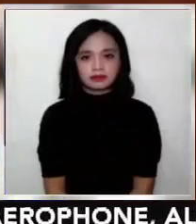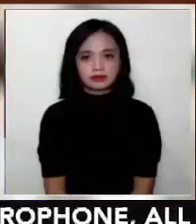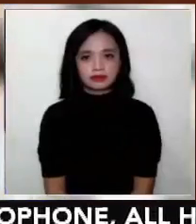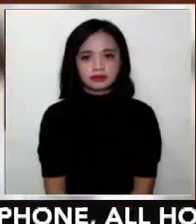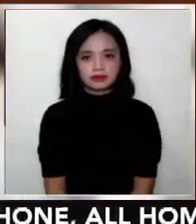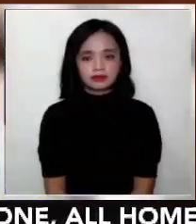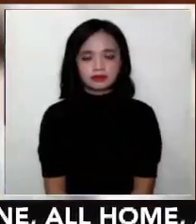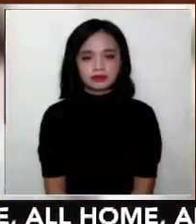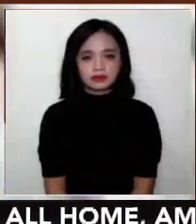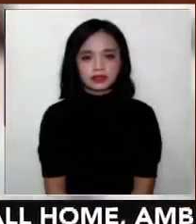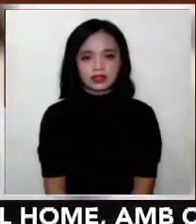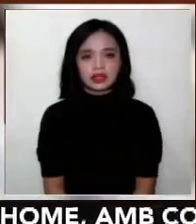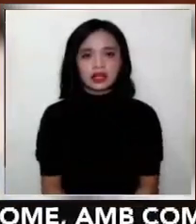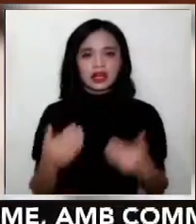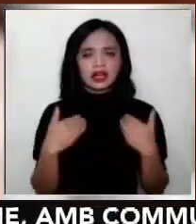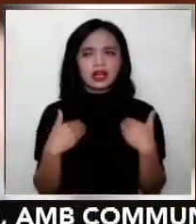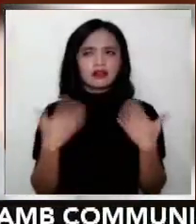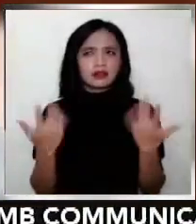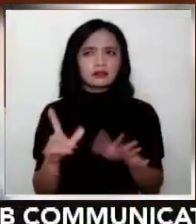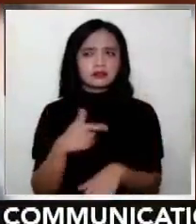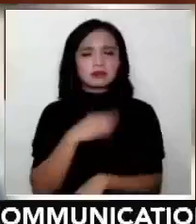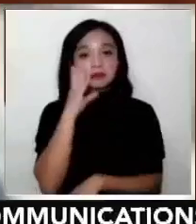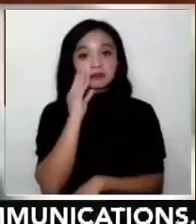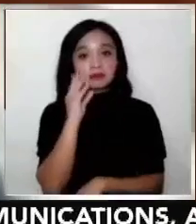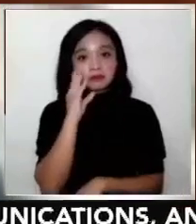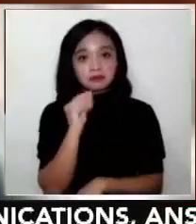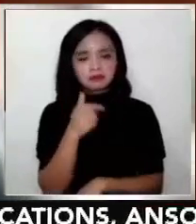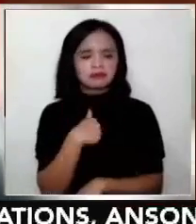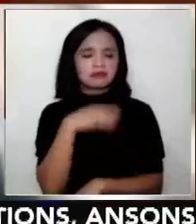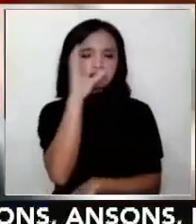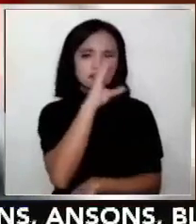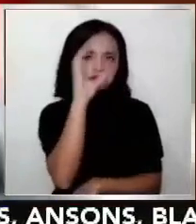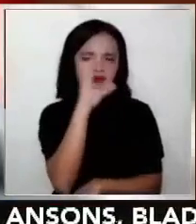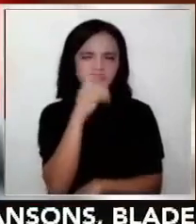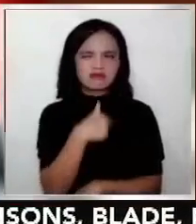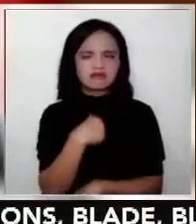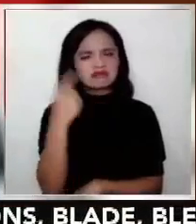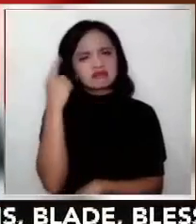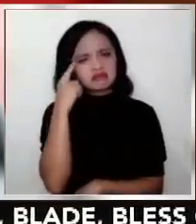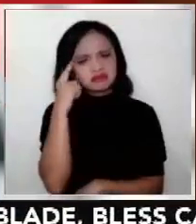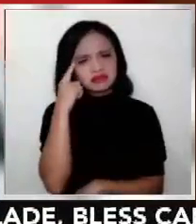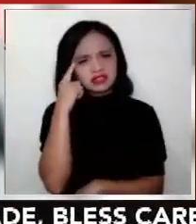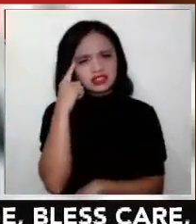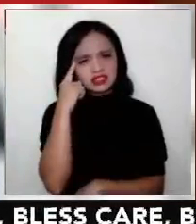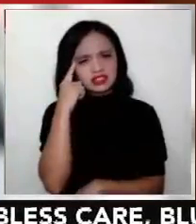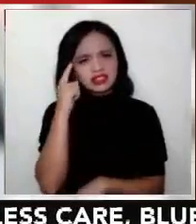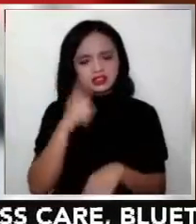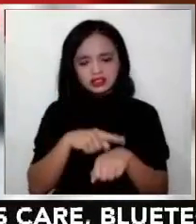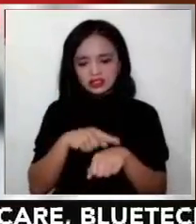Dumating po kasi ako sa stage na yan, Tito Boy, na naghahanap. And I think during those times na naghahanap ka,